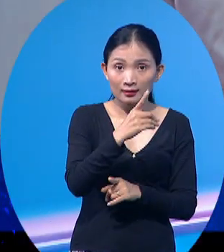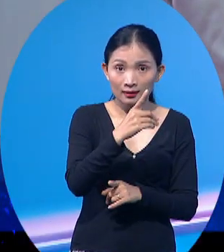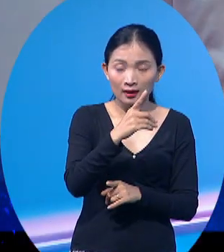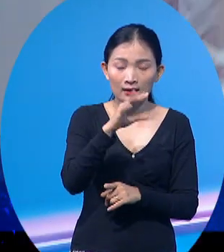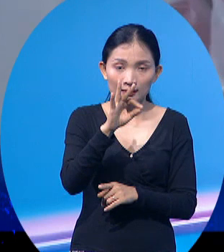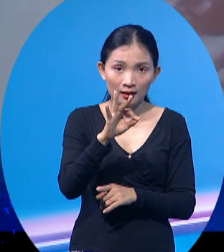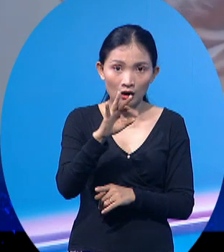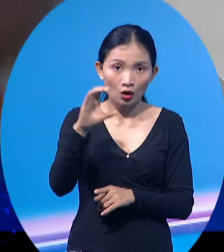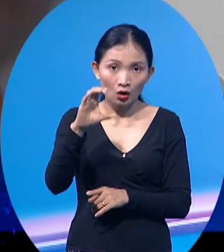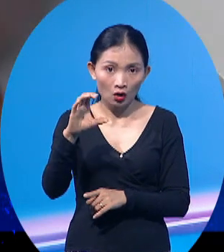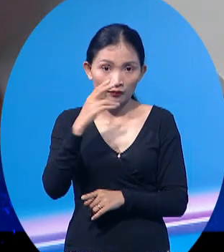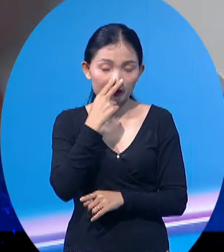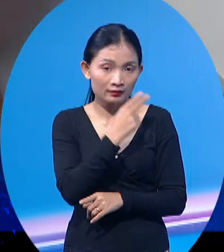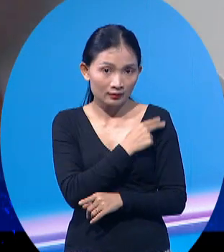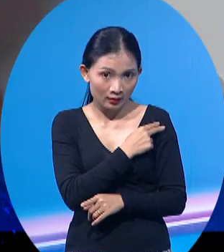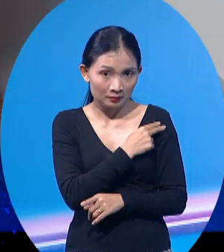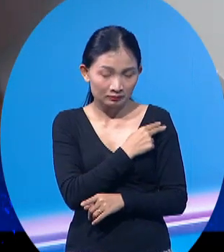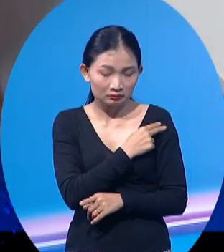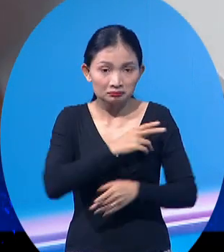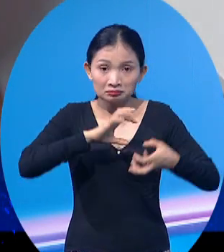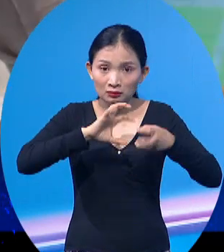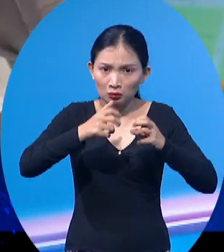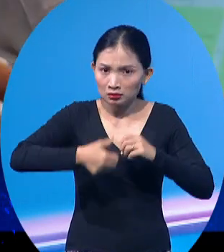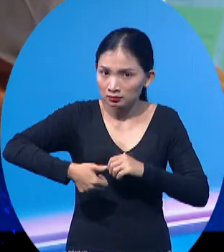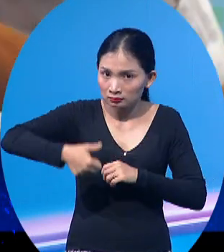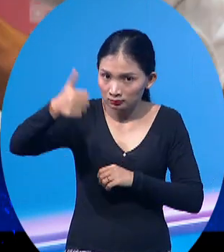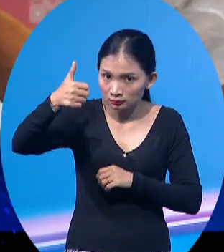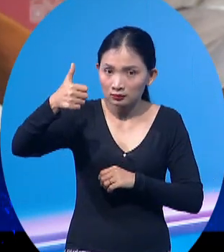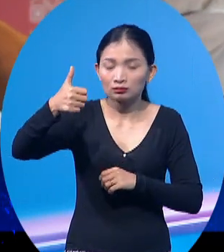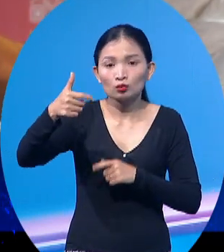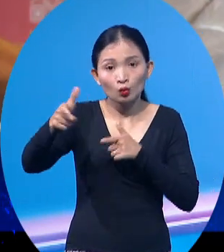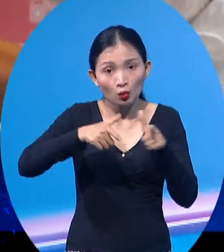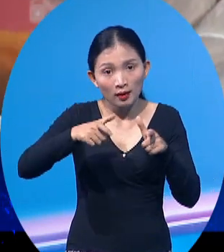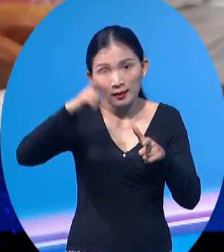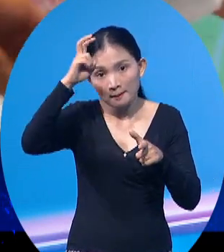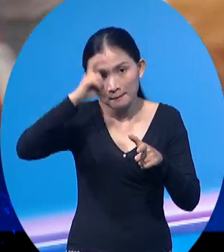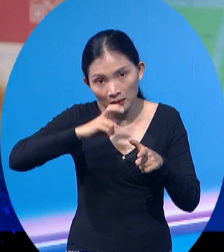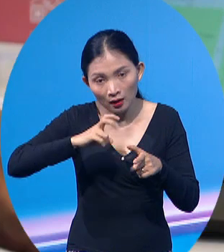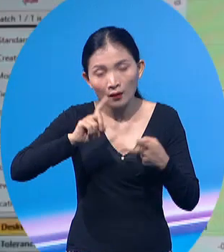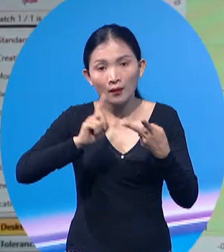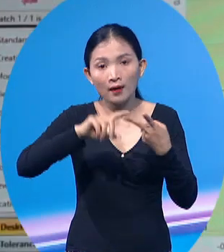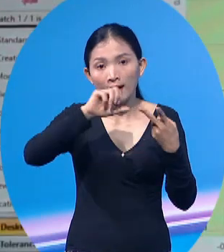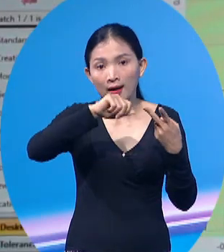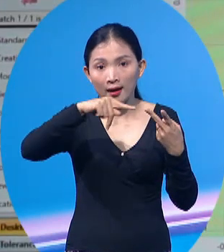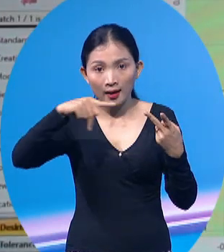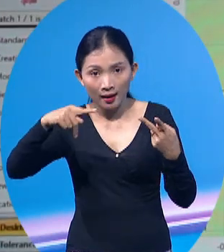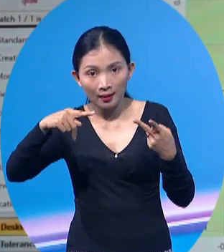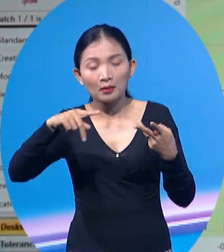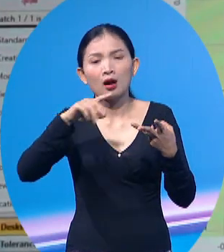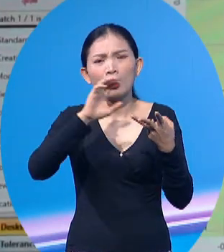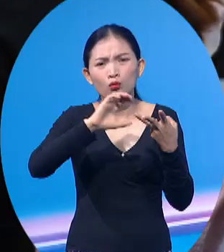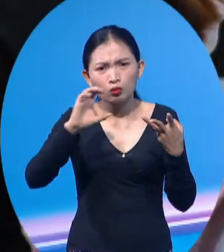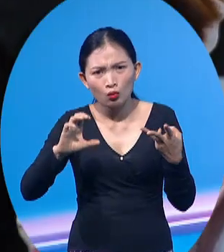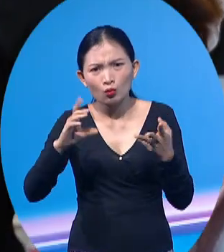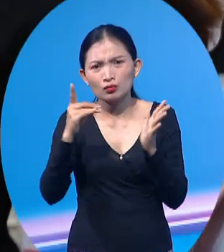khẳng định vị thế là một trong những công ty dẫn đầu về các giải pháp quản lý màu sắc, cung cấp phần mềm, công cụ và dịch vụ giúp đảm bảo quy trình